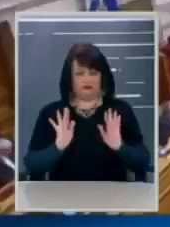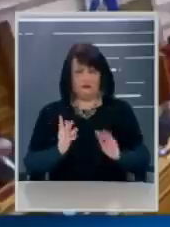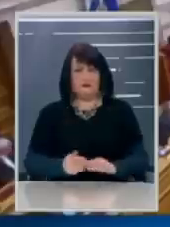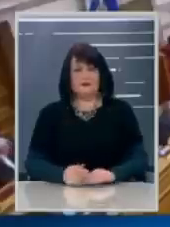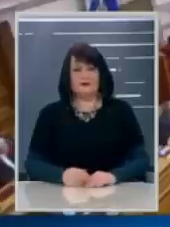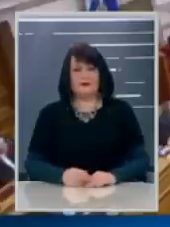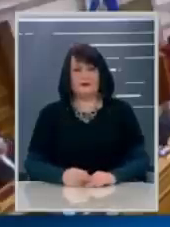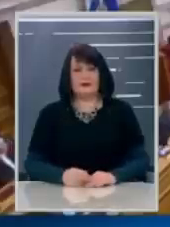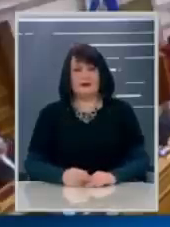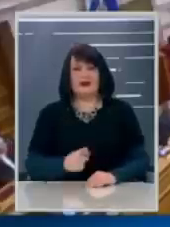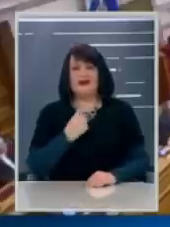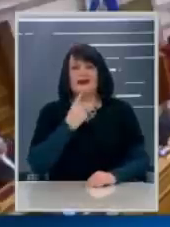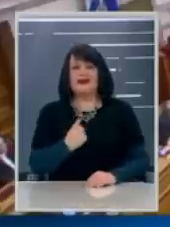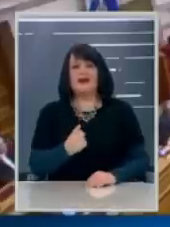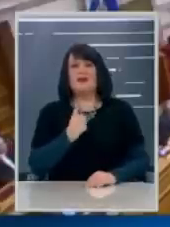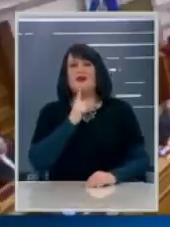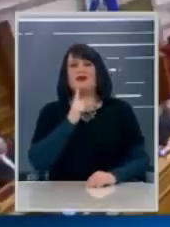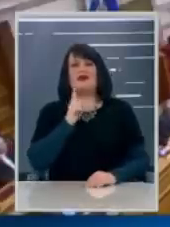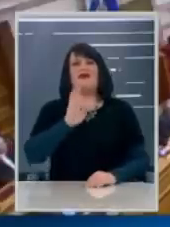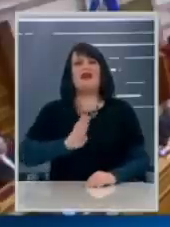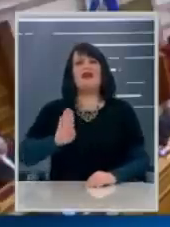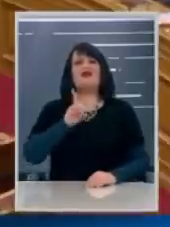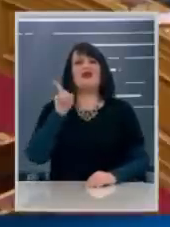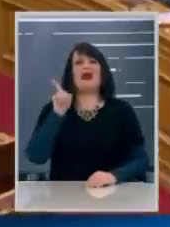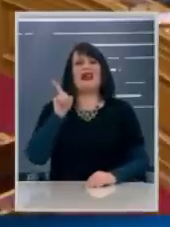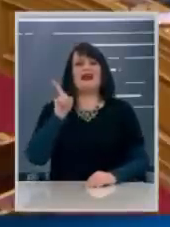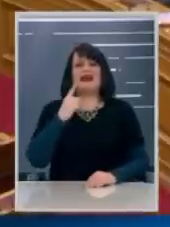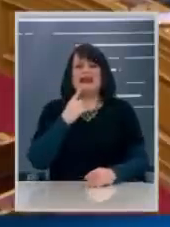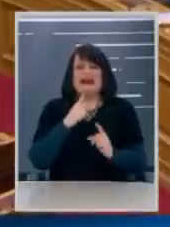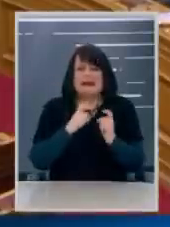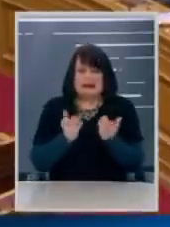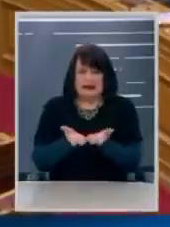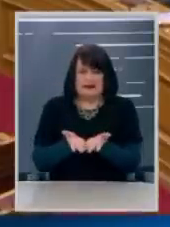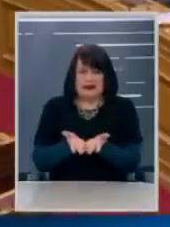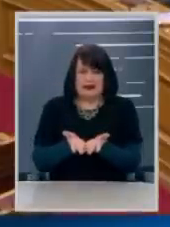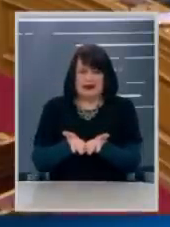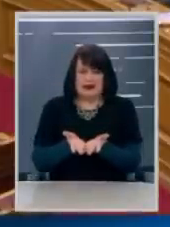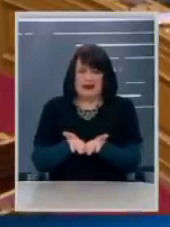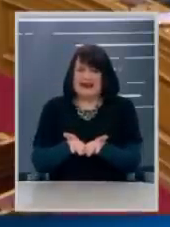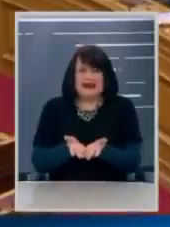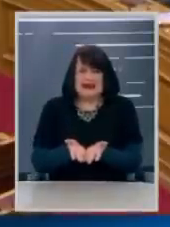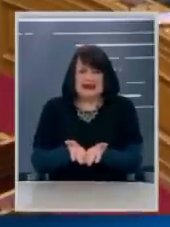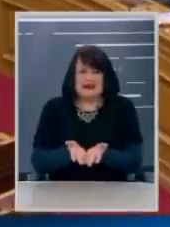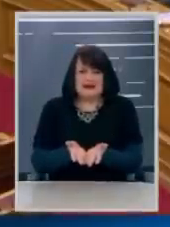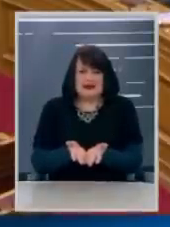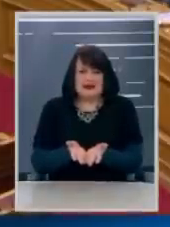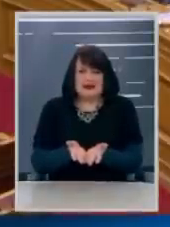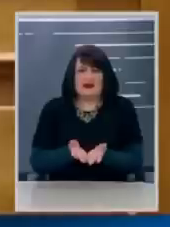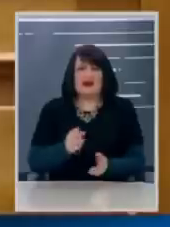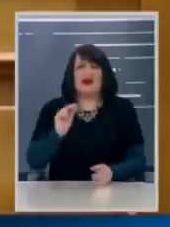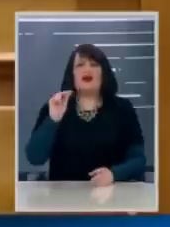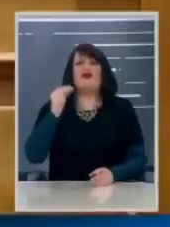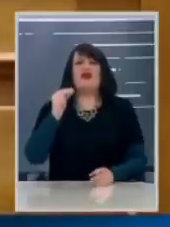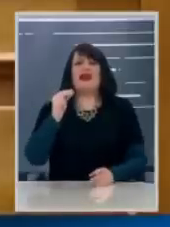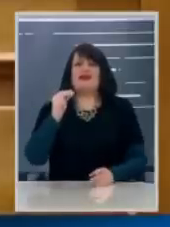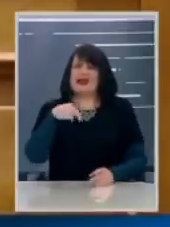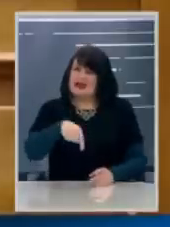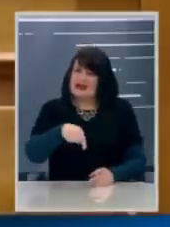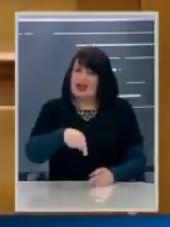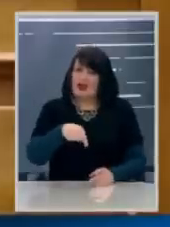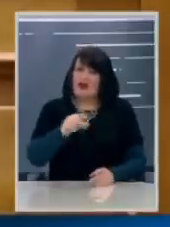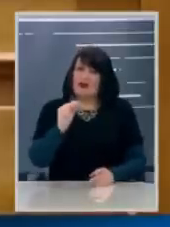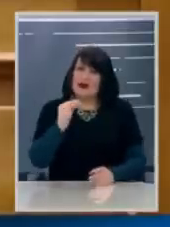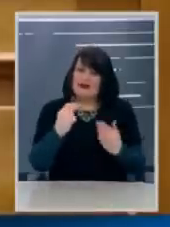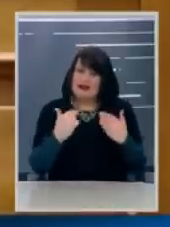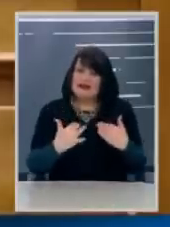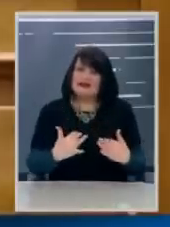Ένας είπε υπέρ της Βενεζουέλας, άλλος είπε υπέρ του... Τι είναι αυτά τα πράγματα? Τι είναι, δηλαδή, οι βουλευτές του Ελληνικού Κοινοβουλίου, παρακαλώ,